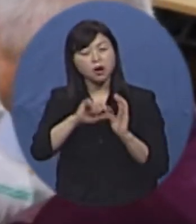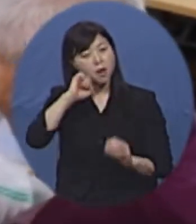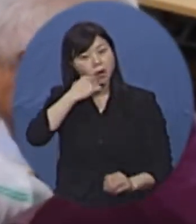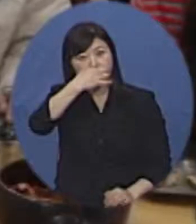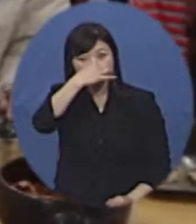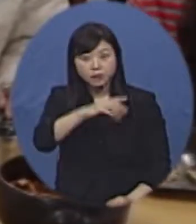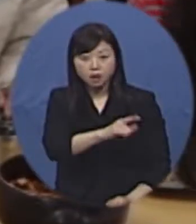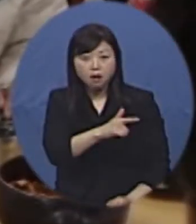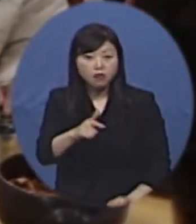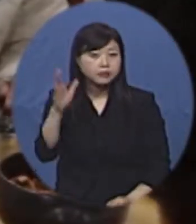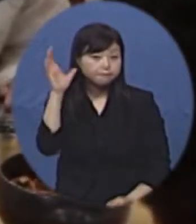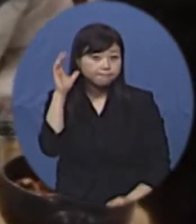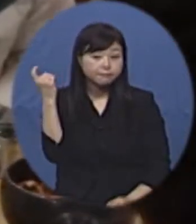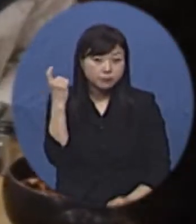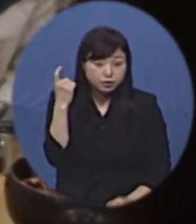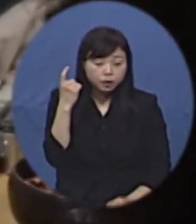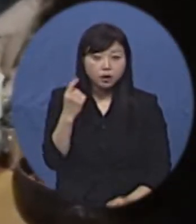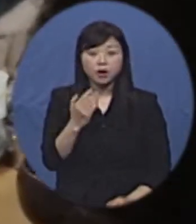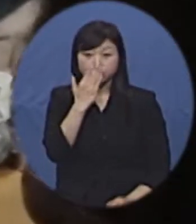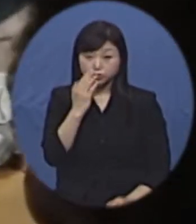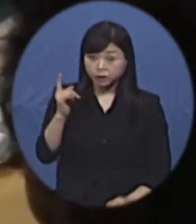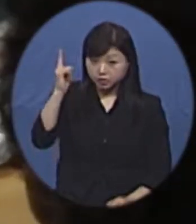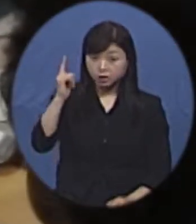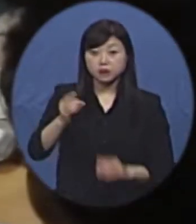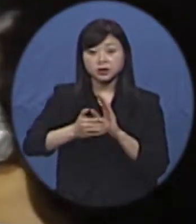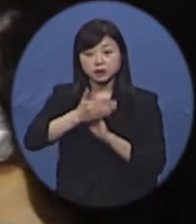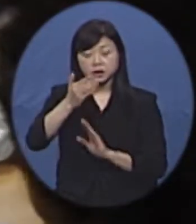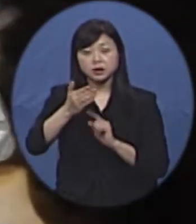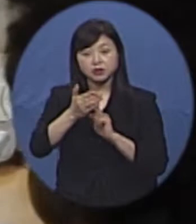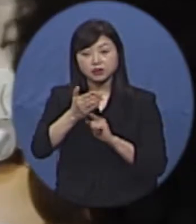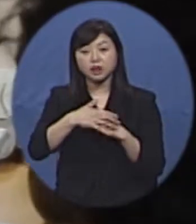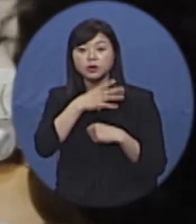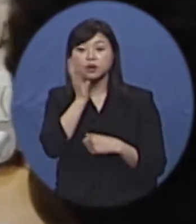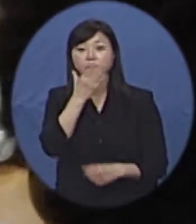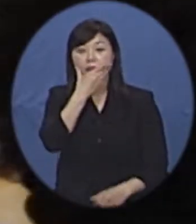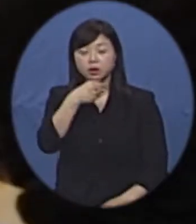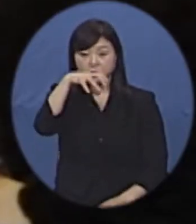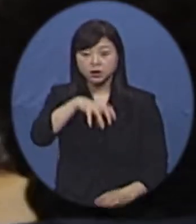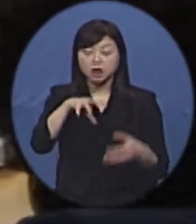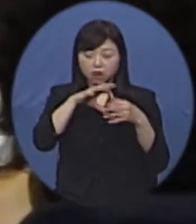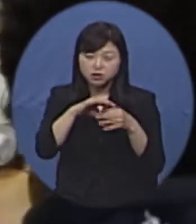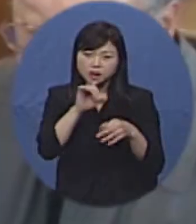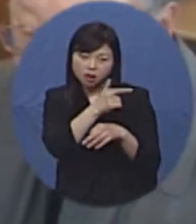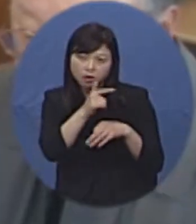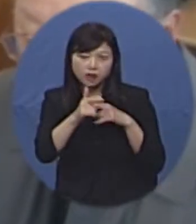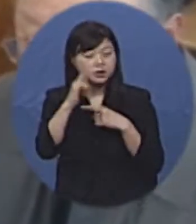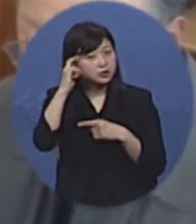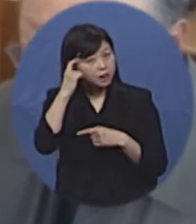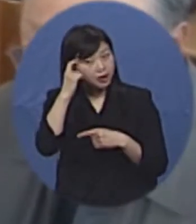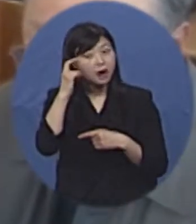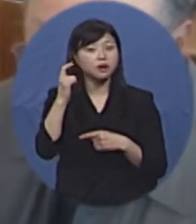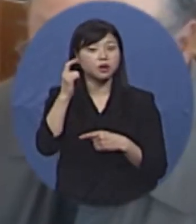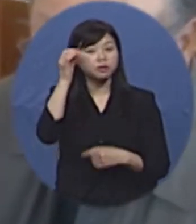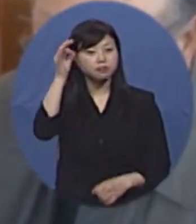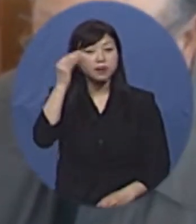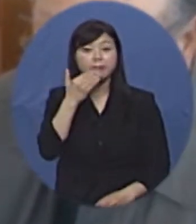어려움을 경청하고 순천시의 노인복지 문제 또한 되돌아볼 수 있는 의미 있는 시간이었습니다.